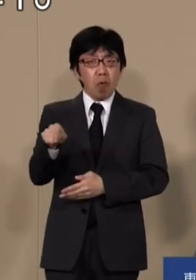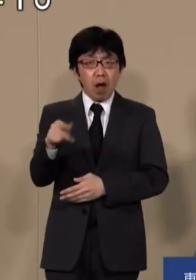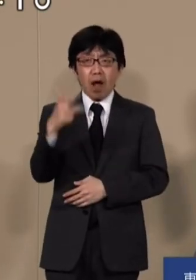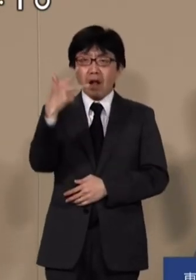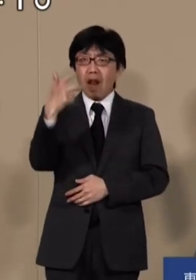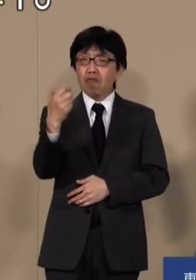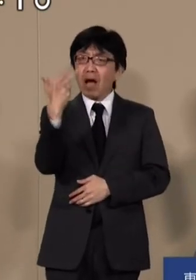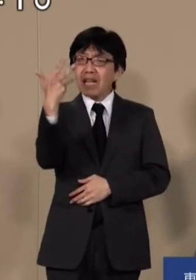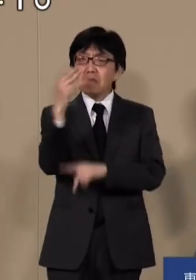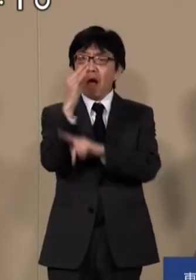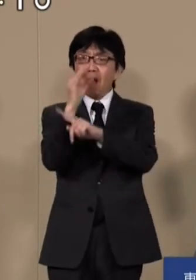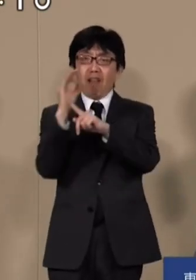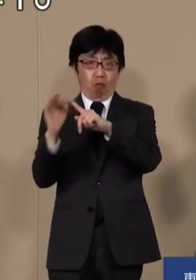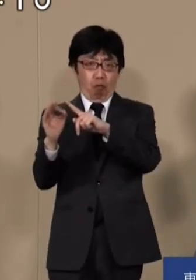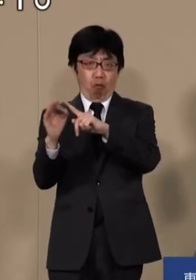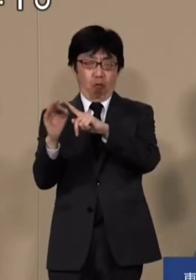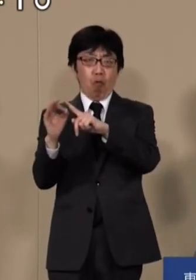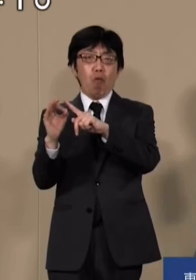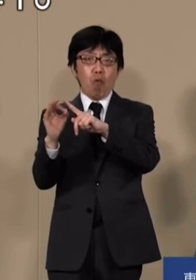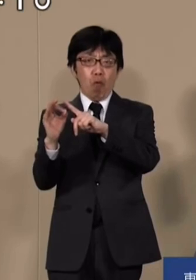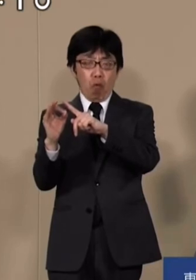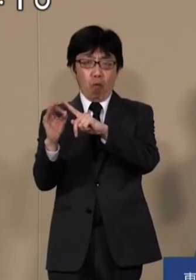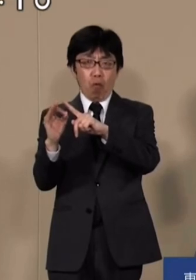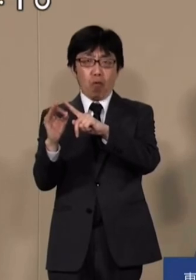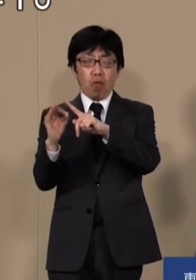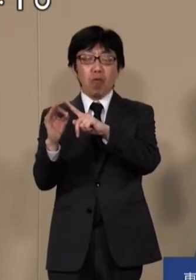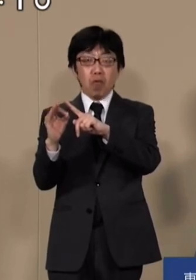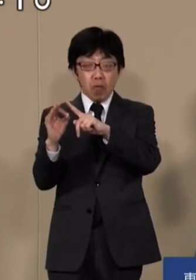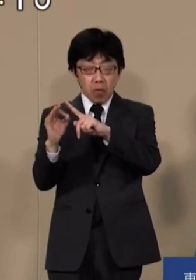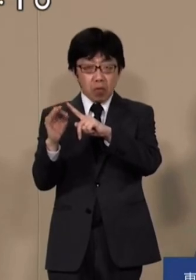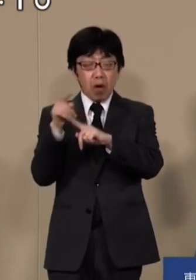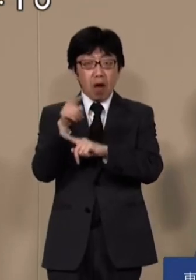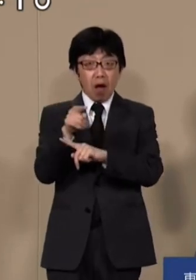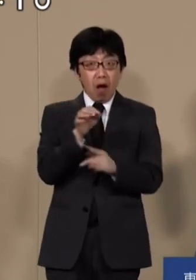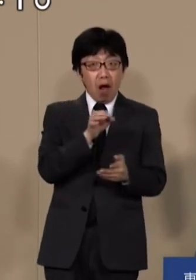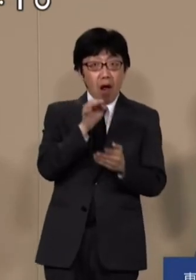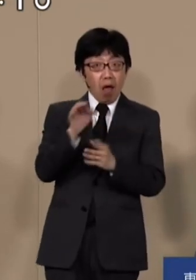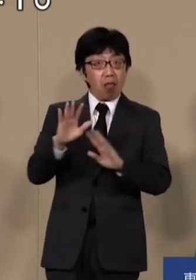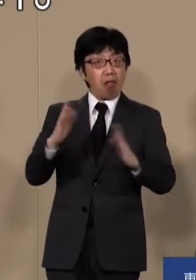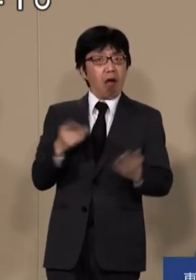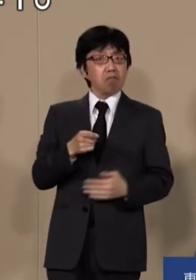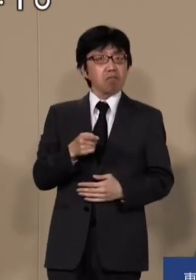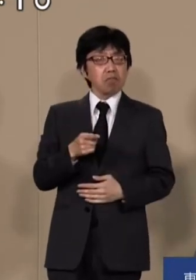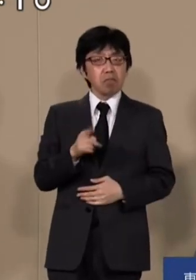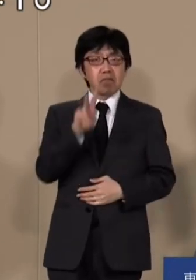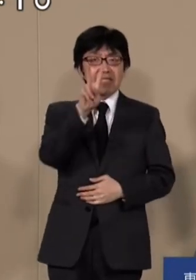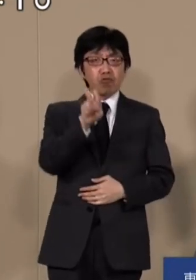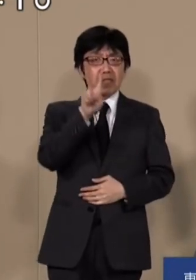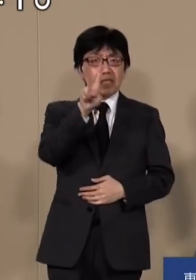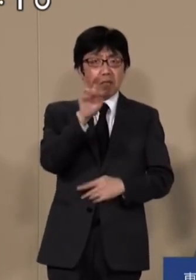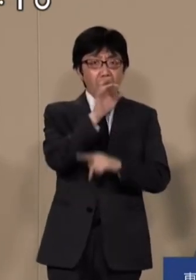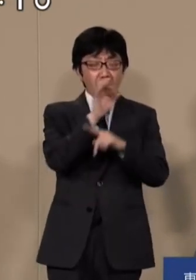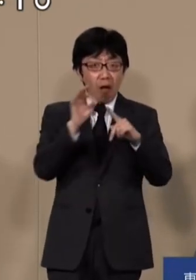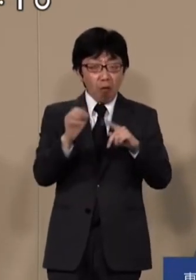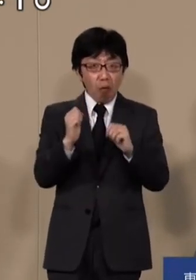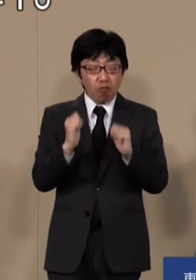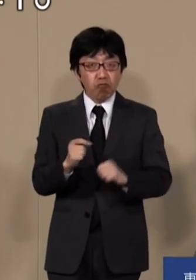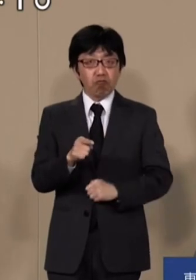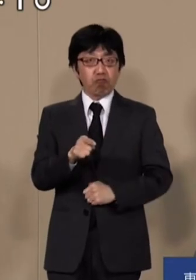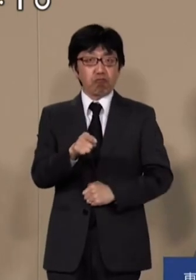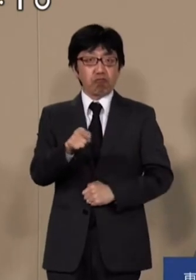78と言われています逆に考えると支払っていない方が22もいるという